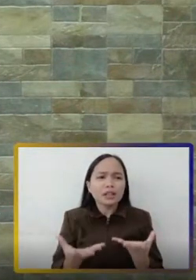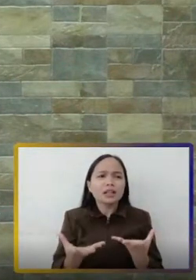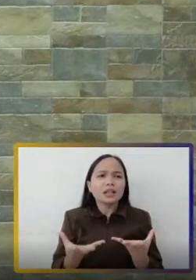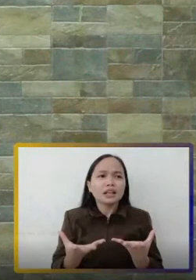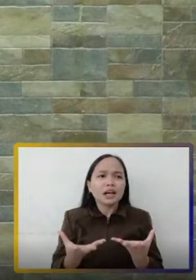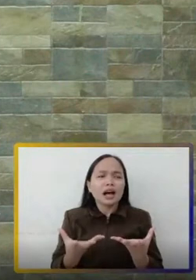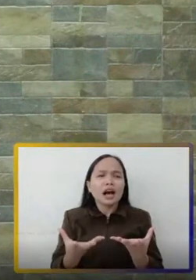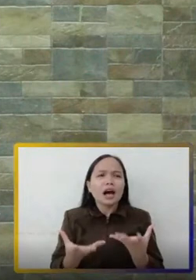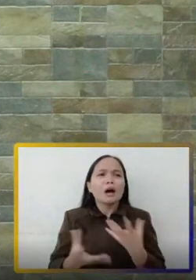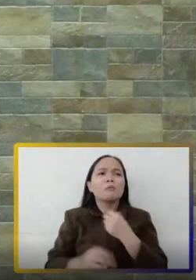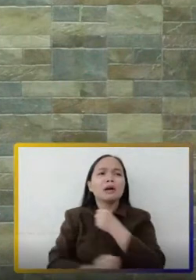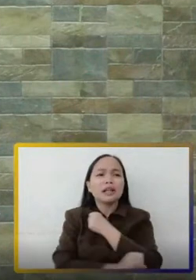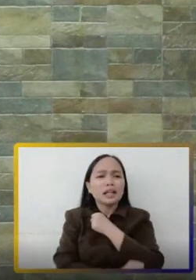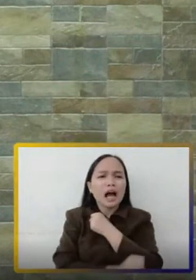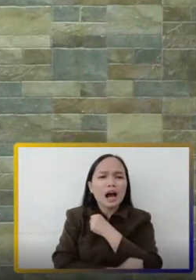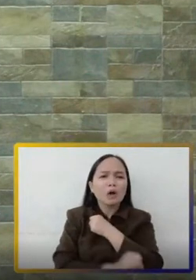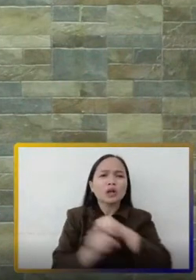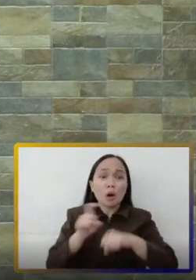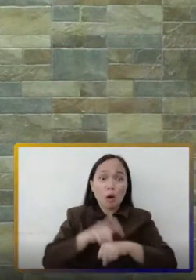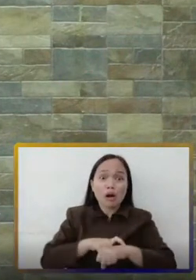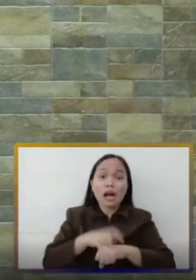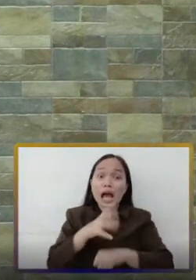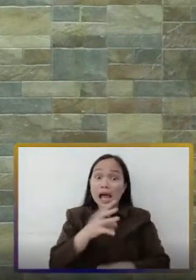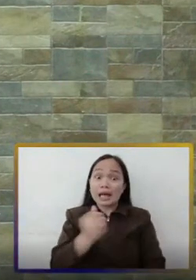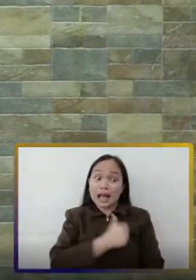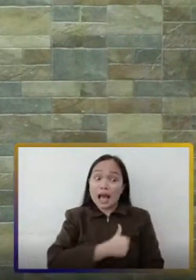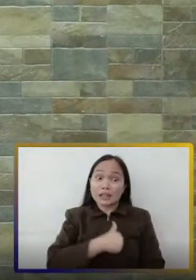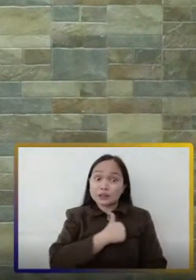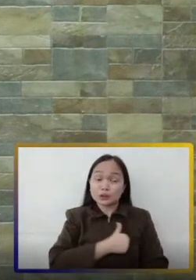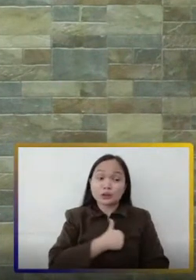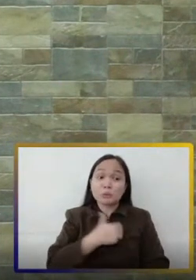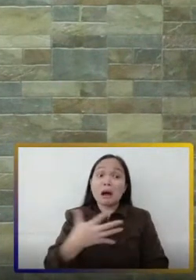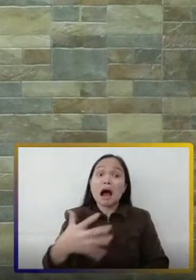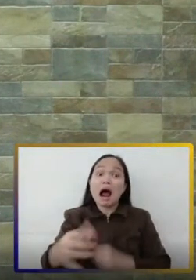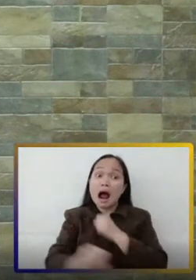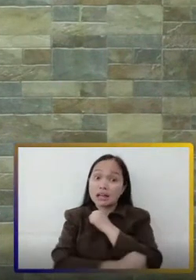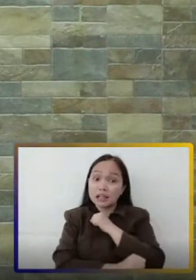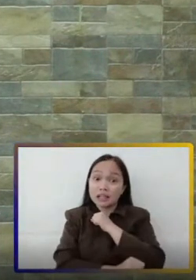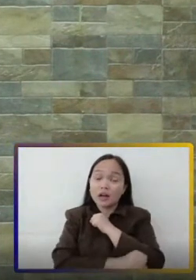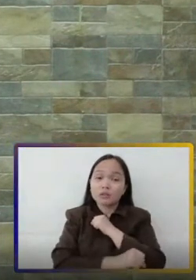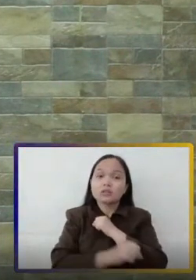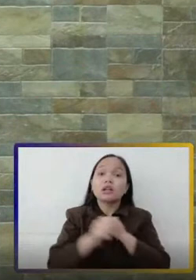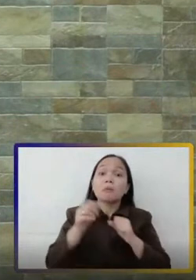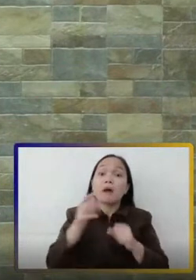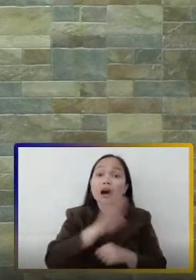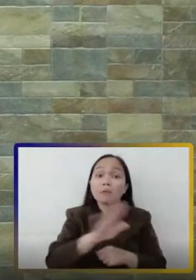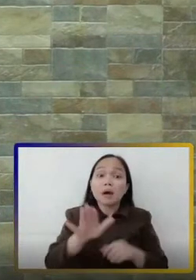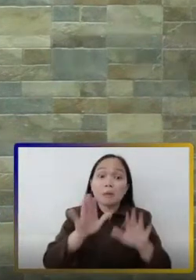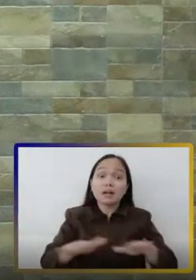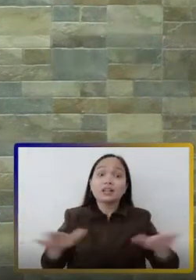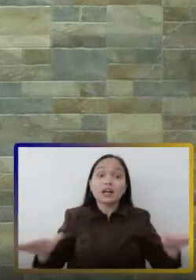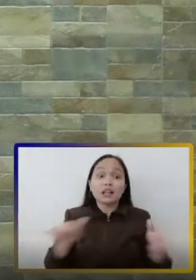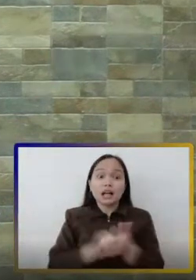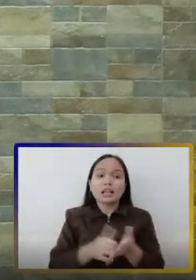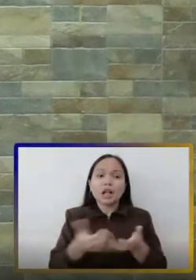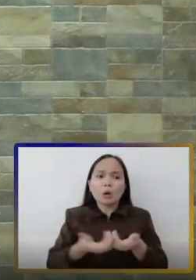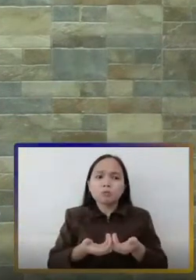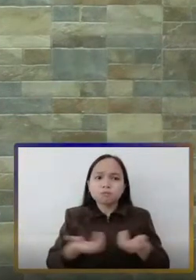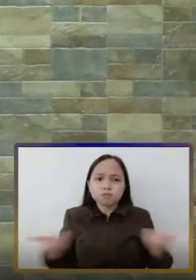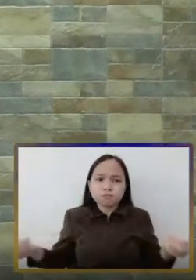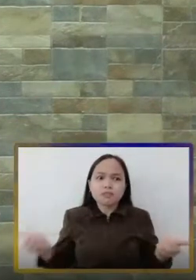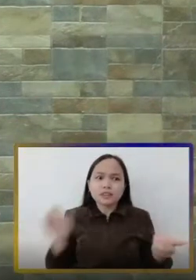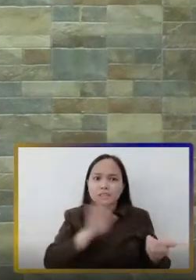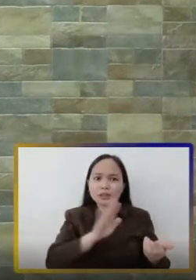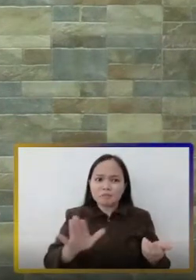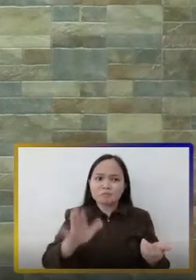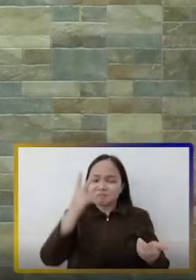ng anak natin at ugali ng anak natin at maraming magnanakaw na naglalayo ng mga anak natin